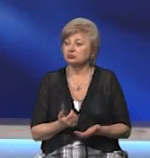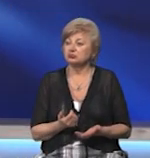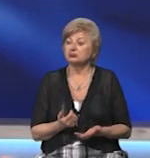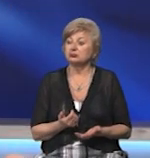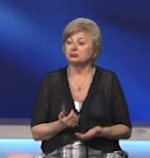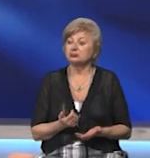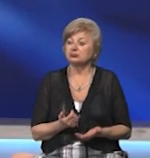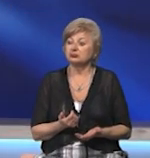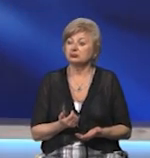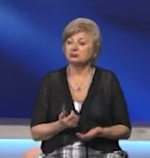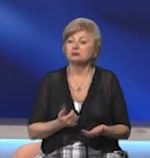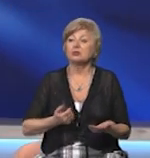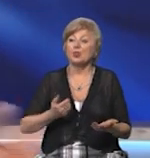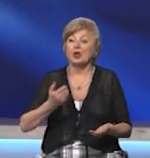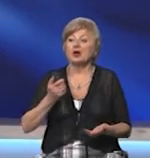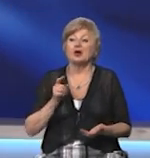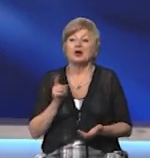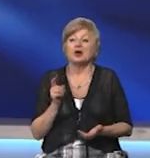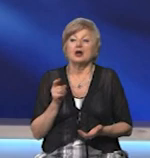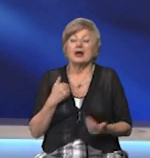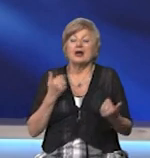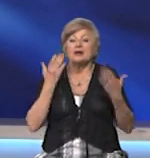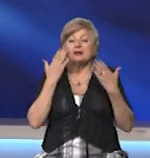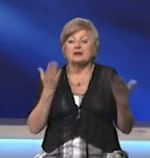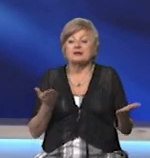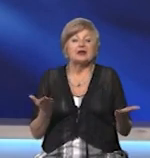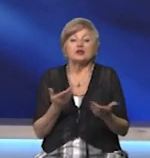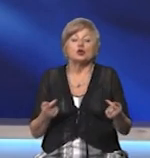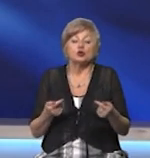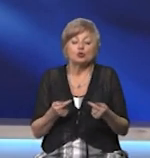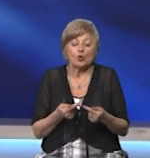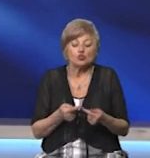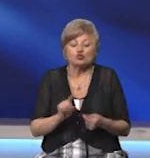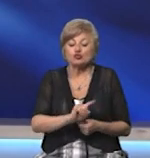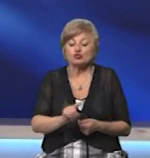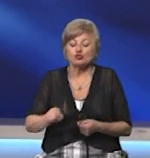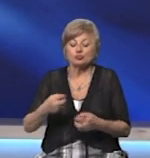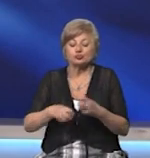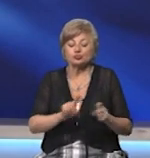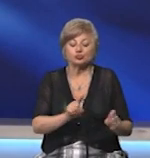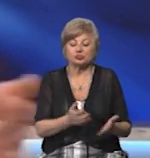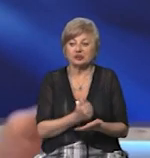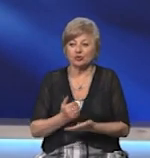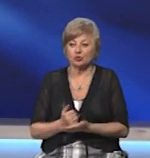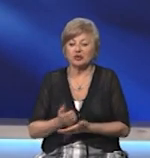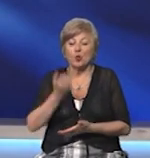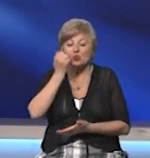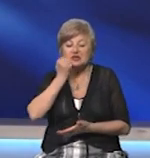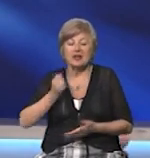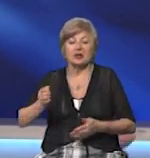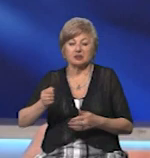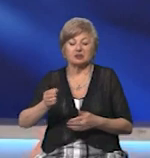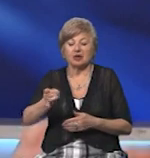чого, тобто, це все робиться? Так, ні, вони не знають, де саме і що вони знайдуть. Що протікає? Бо у старих районах